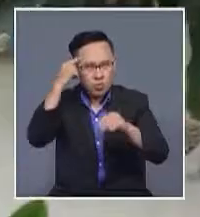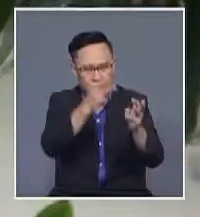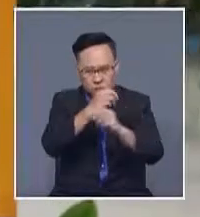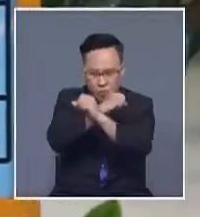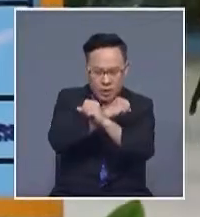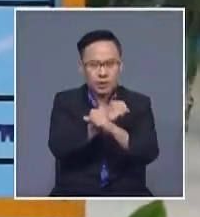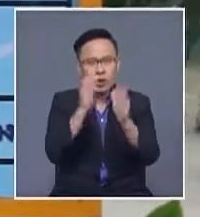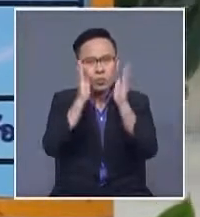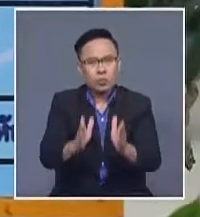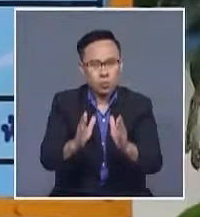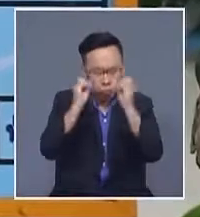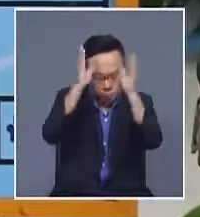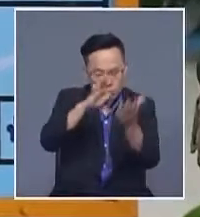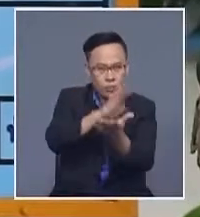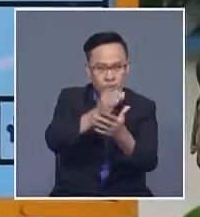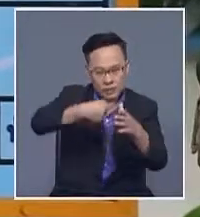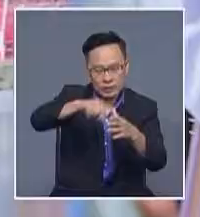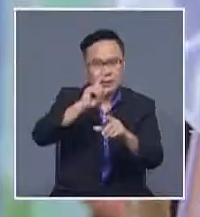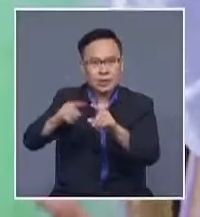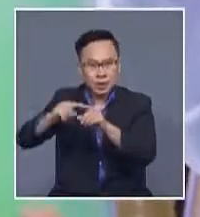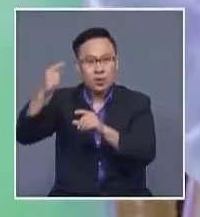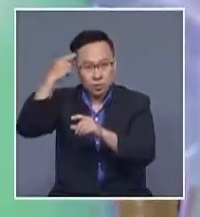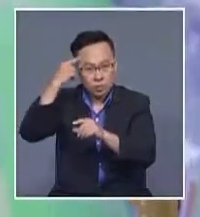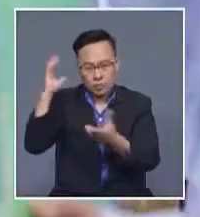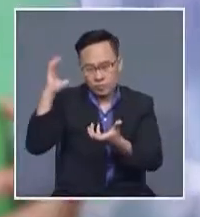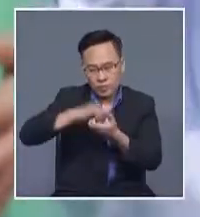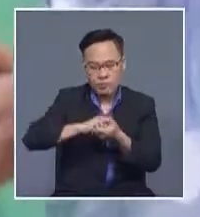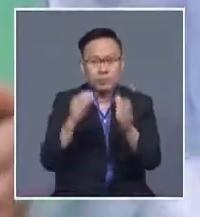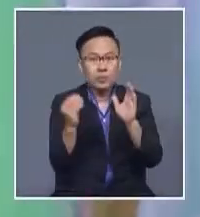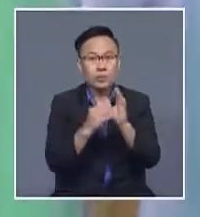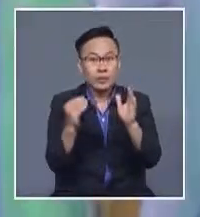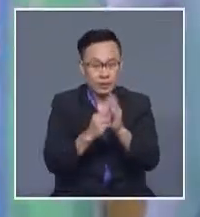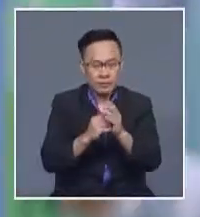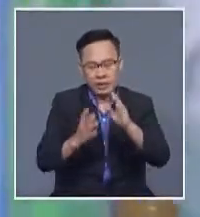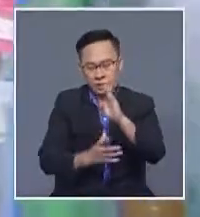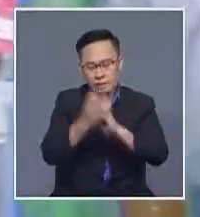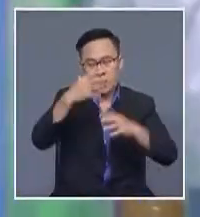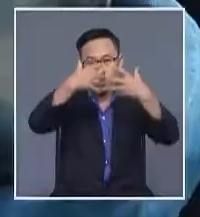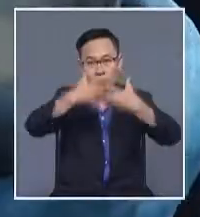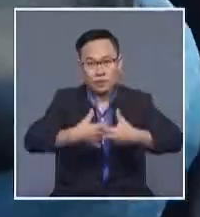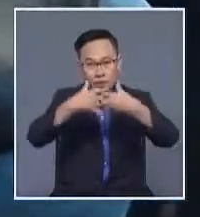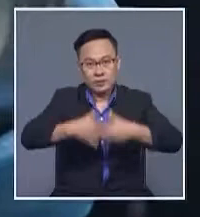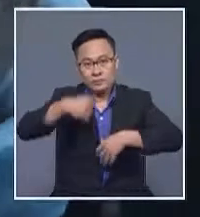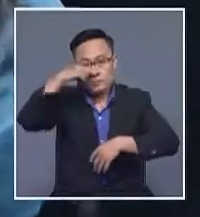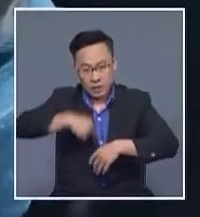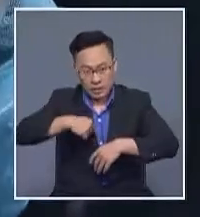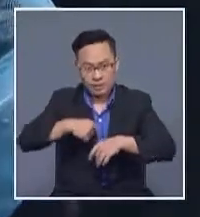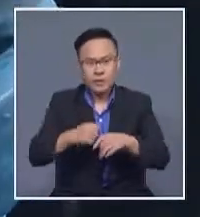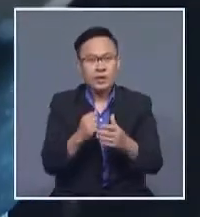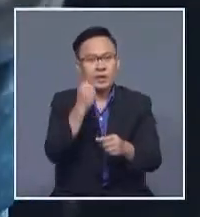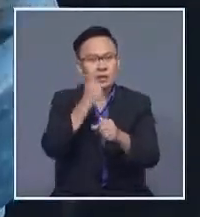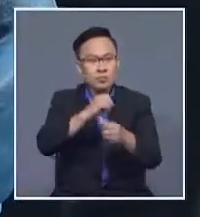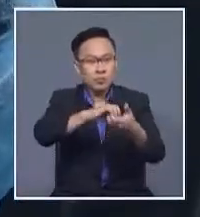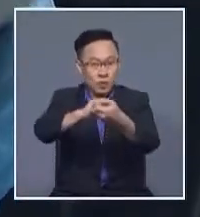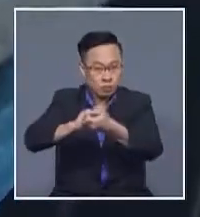และบุคลากรในสถานศึกษาโดยร่วมกับกรุงเทพมหานครสภาอุตสาหกรรมแห่งประเทศไทยจัดบันทึก